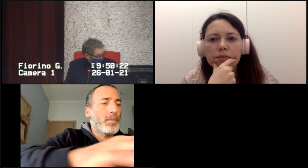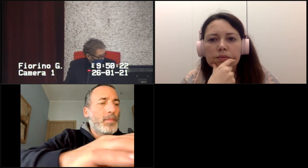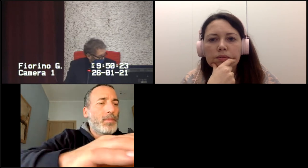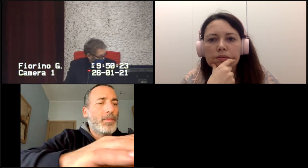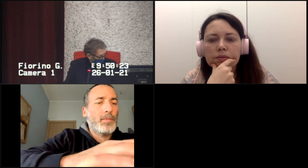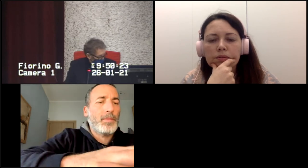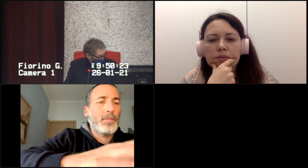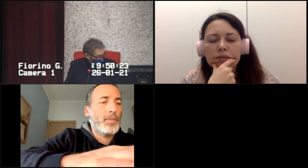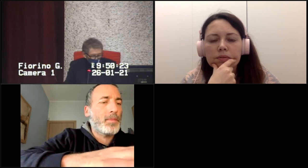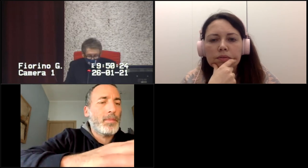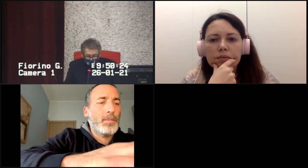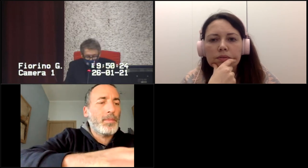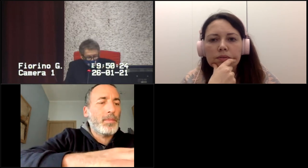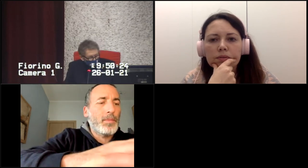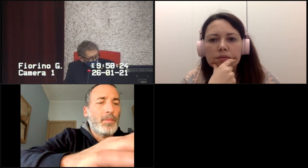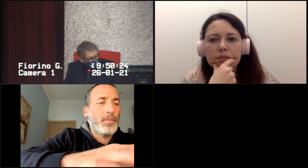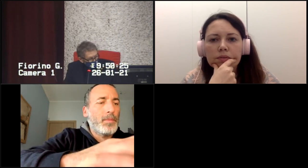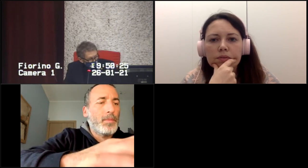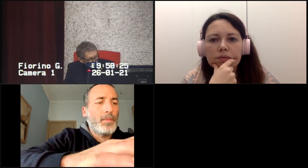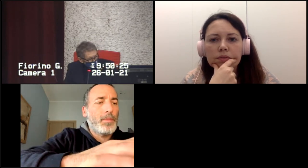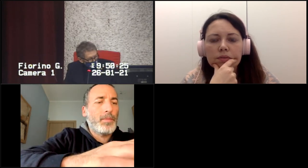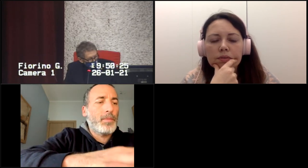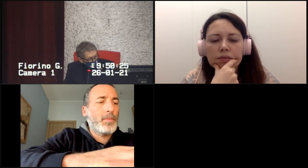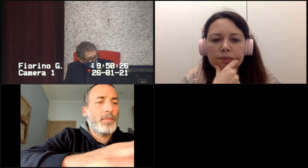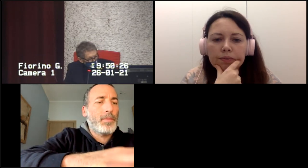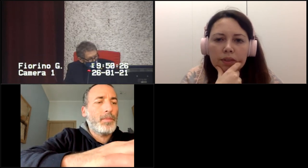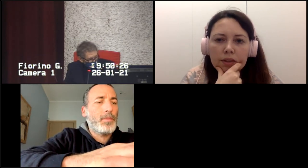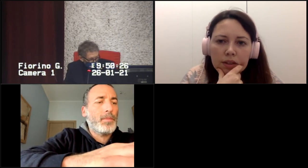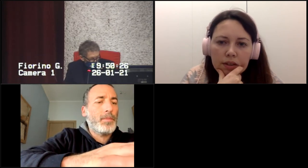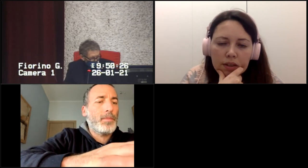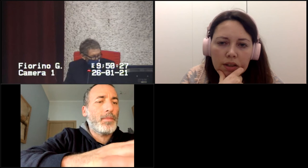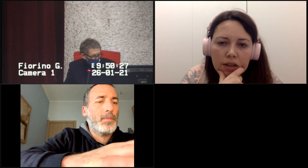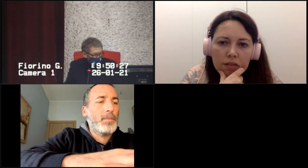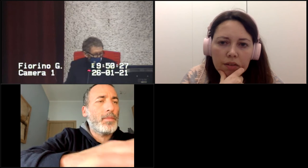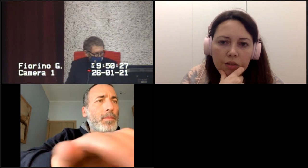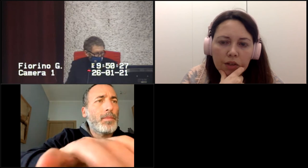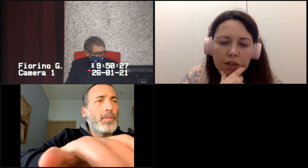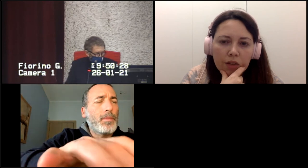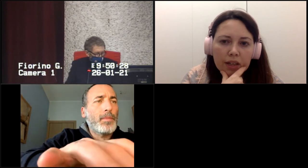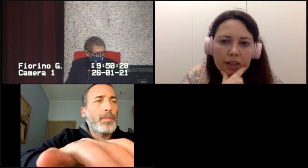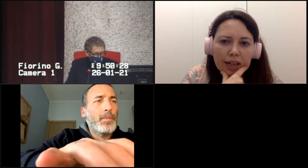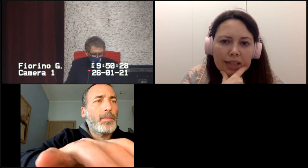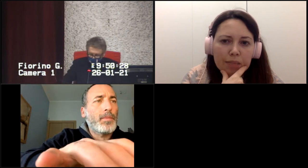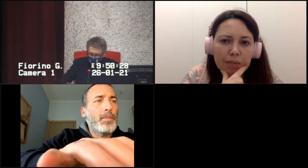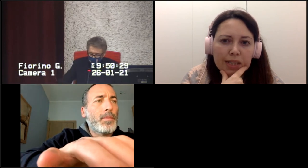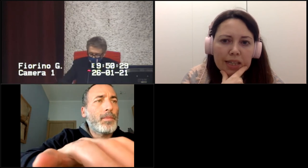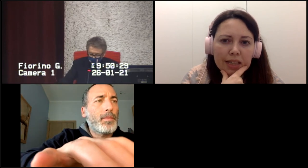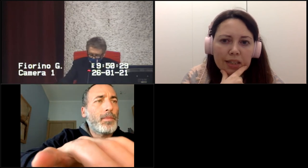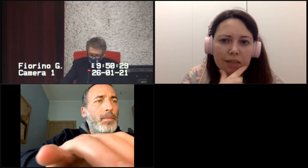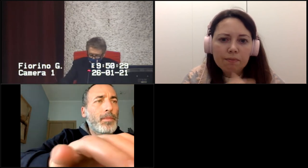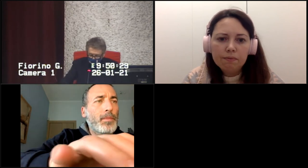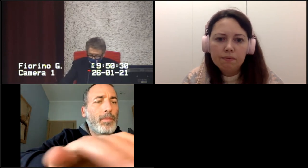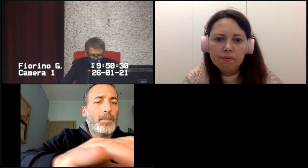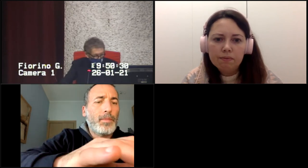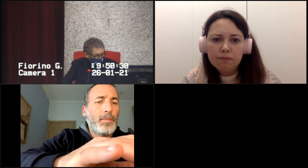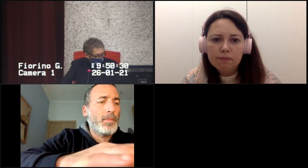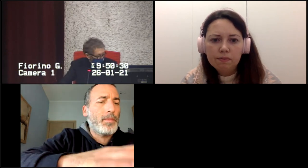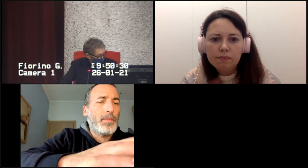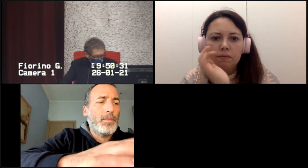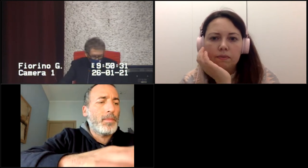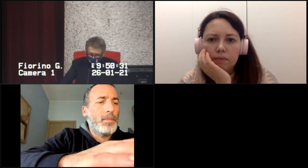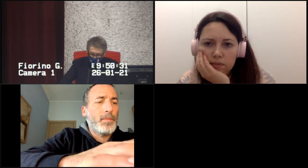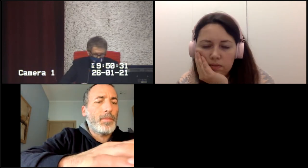Uno astenuto. Da remoto, consigliera Perego. Favorevole, grazie Presidente.